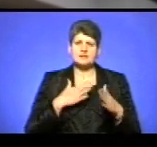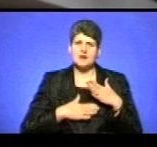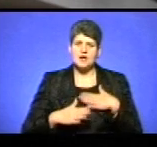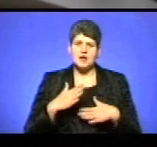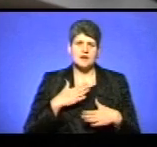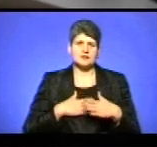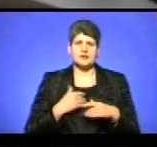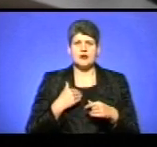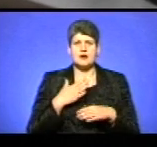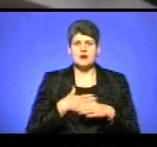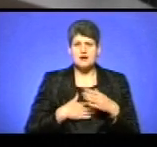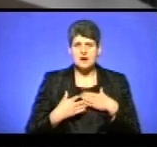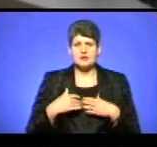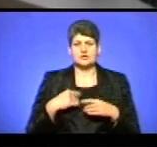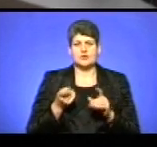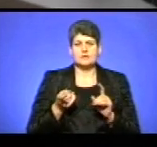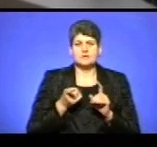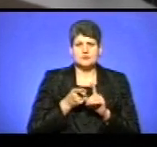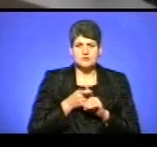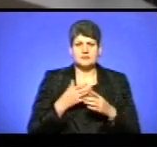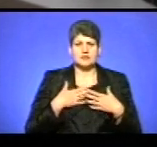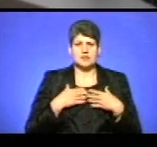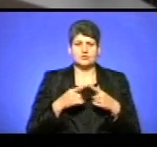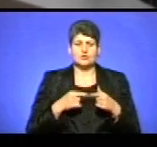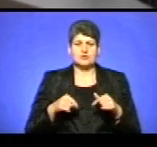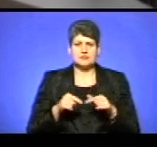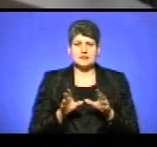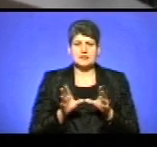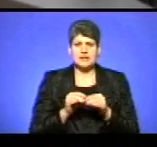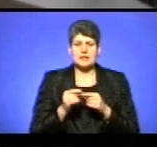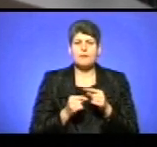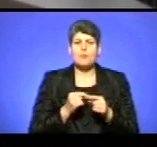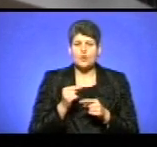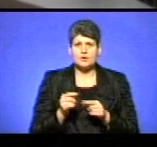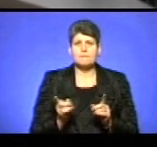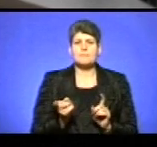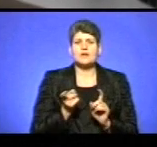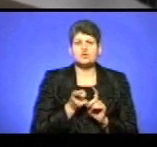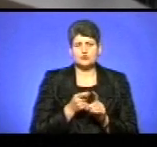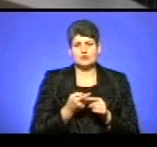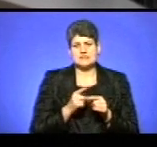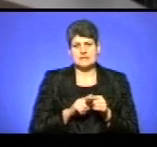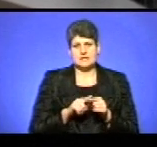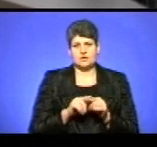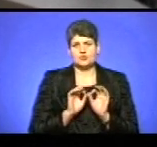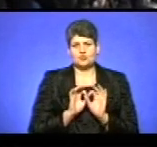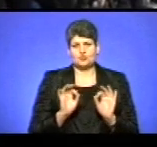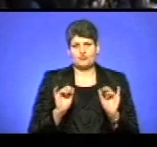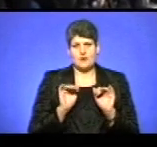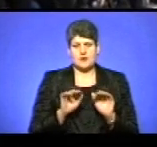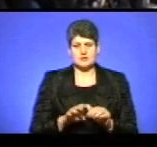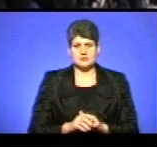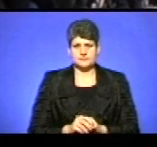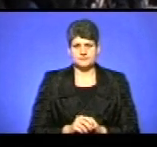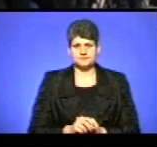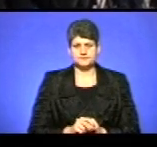І я радий, що я сам прилучився, і наша організація «Єднання поколінь» прилучилася до цієї чудової акції.